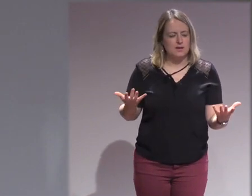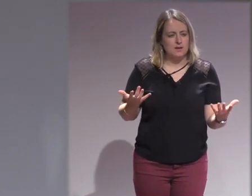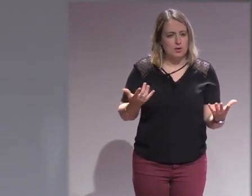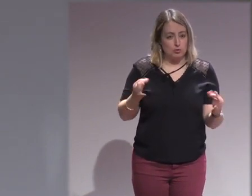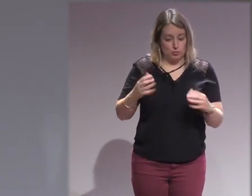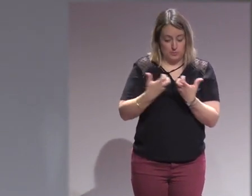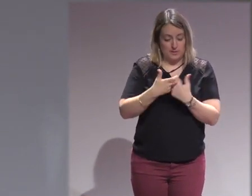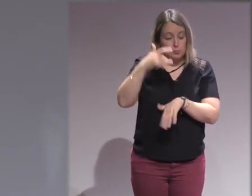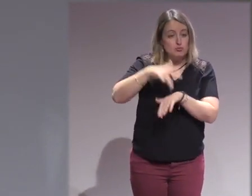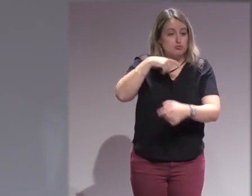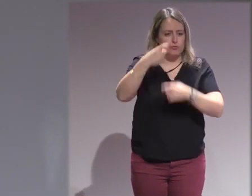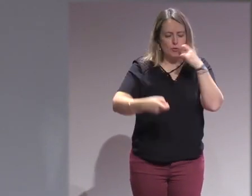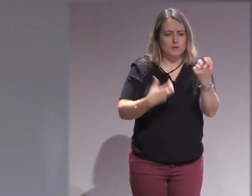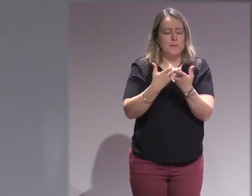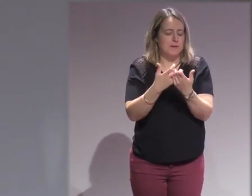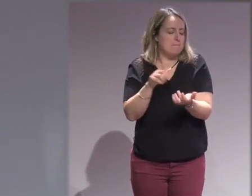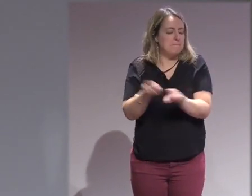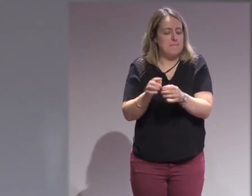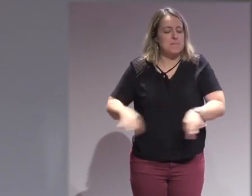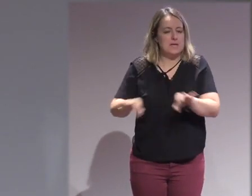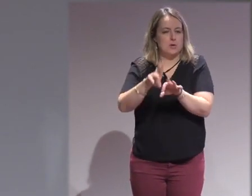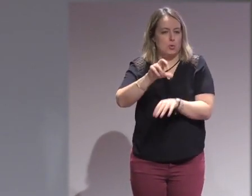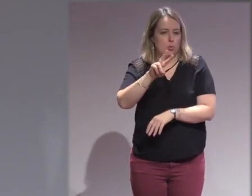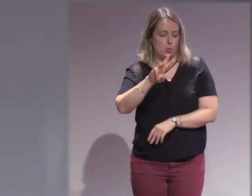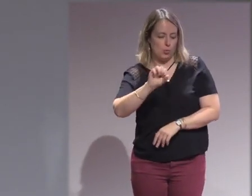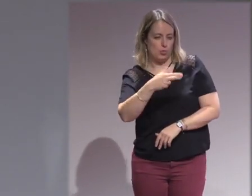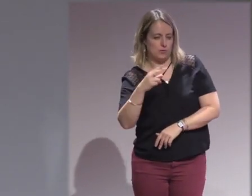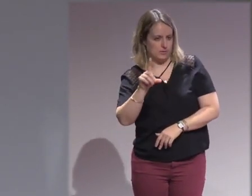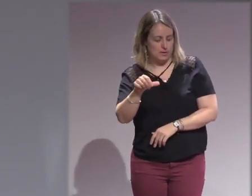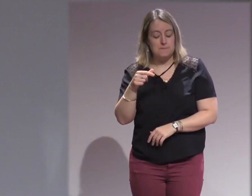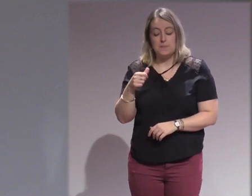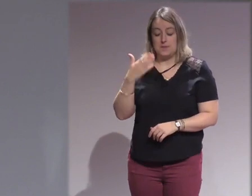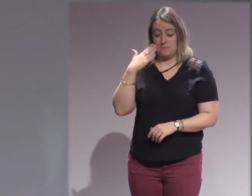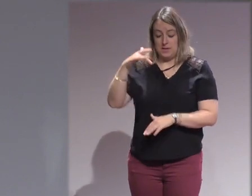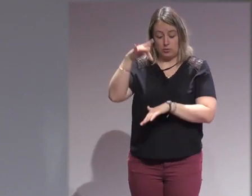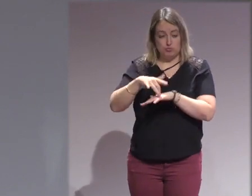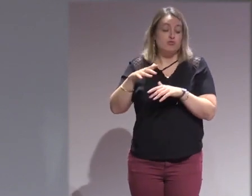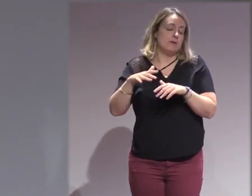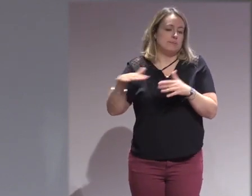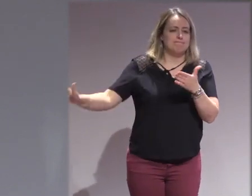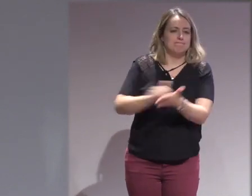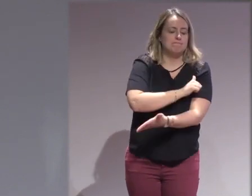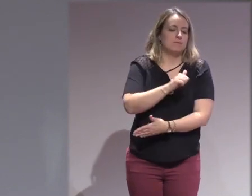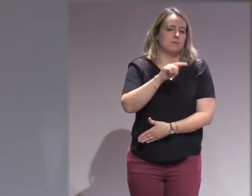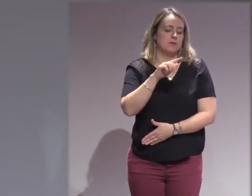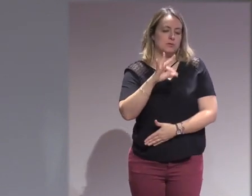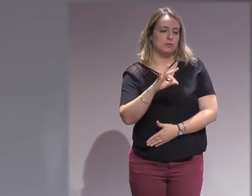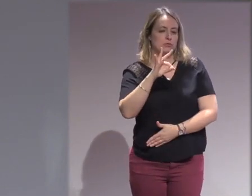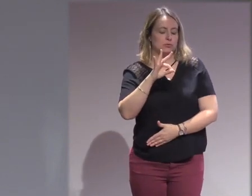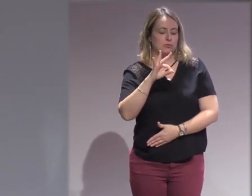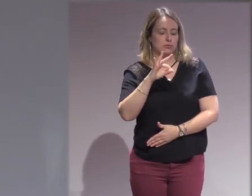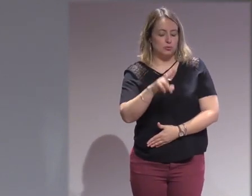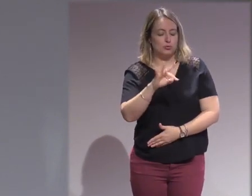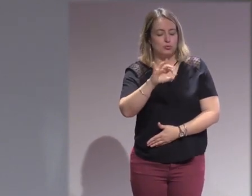des violences, et donc je reprends le Rwanda. Si vous faites partie d'une famille qui a été victime du génocide des Tutsis, peut-être que vous avez perdu votre